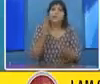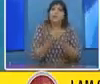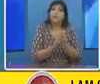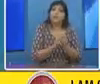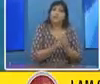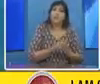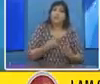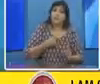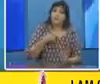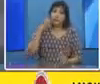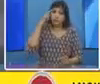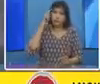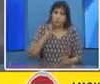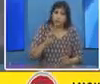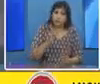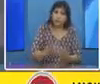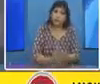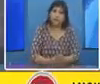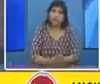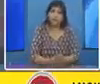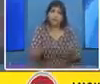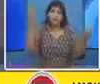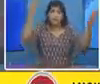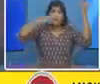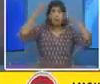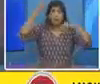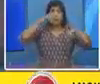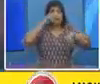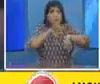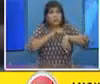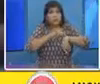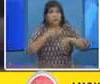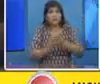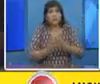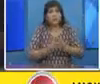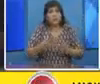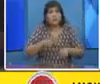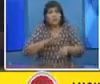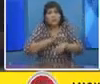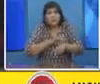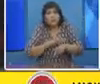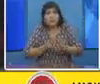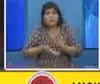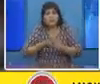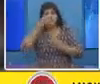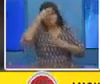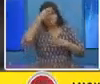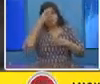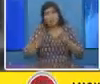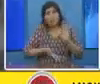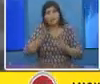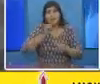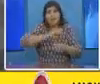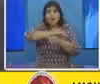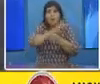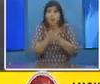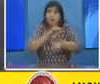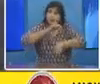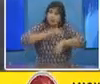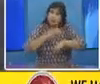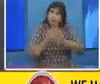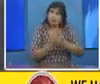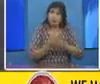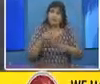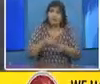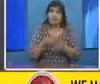बीच हमें ये भी ध्यान रखना है कि मानसून के सीजन में कई बीमारियां भी आती हैं। कोरोना काल में